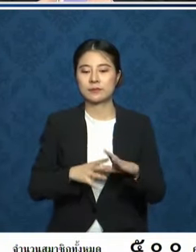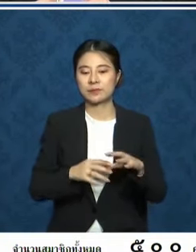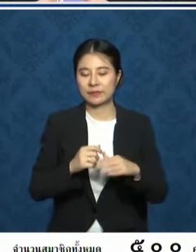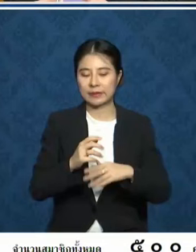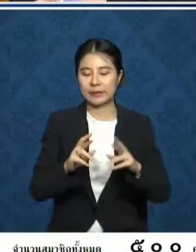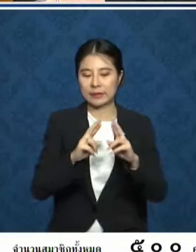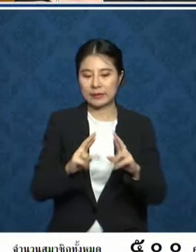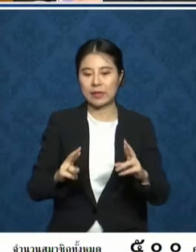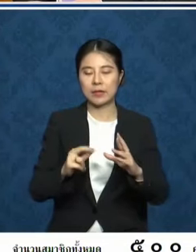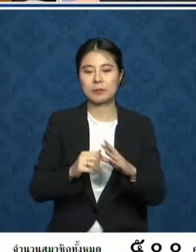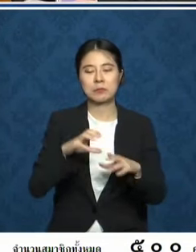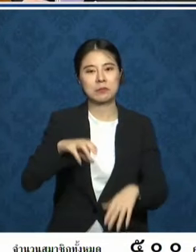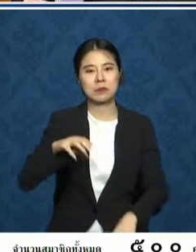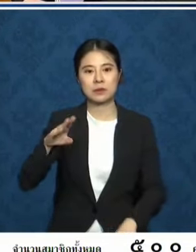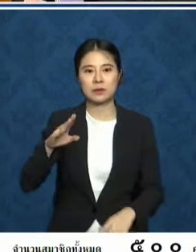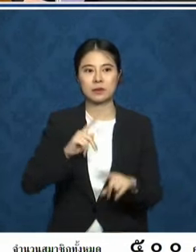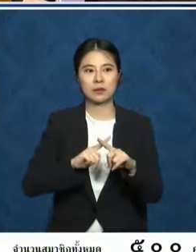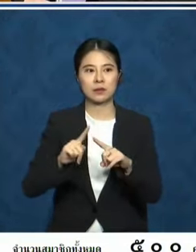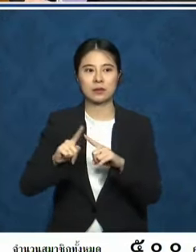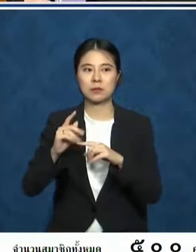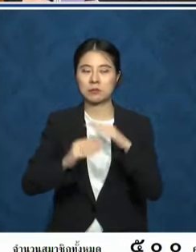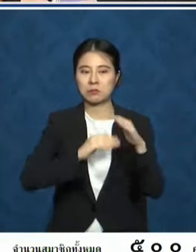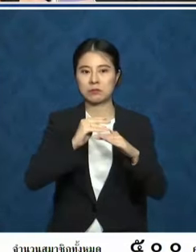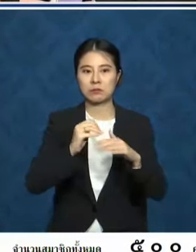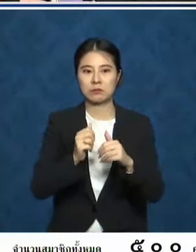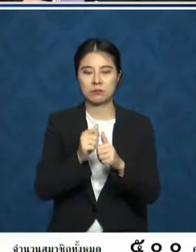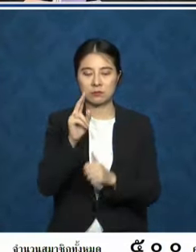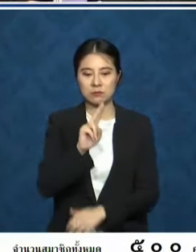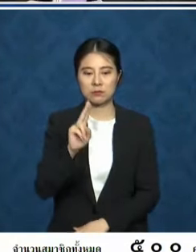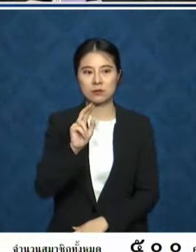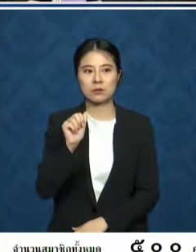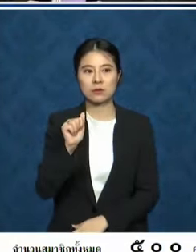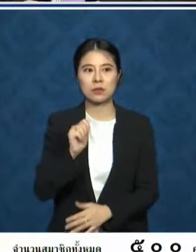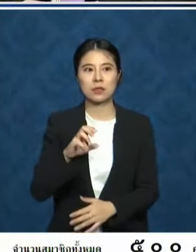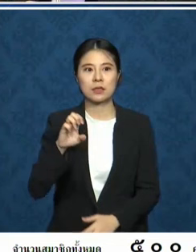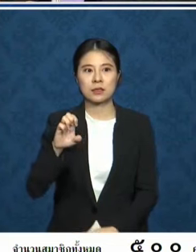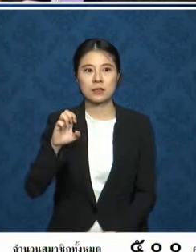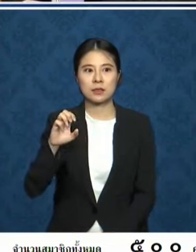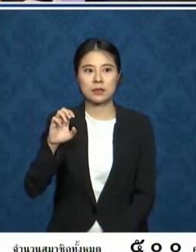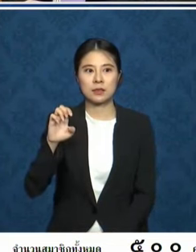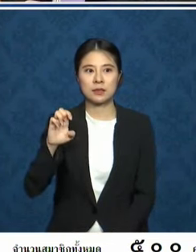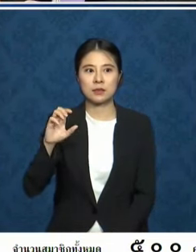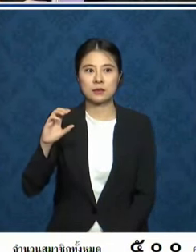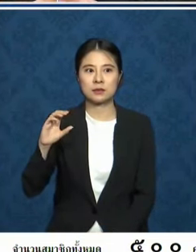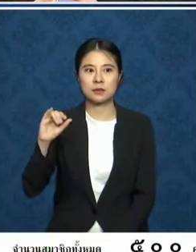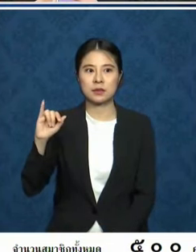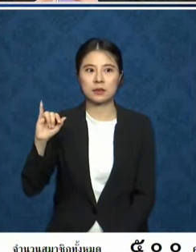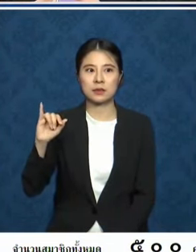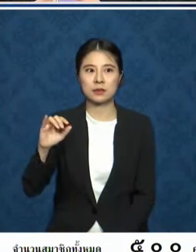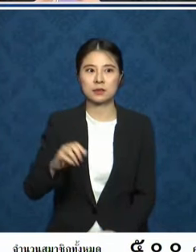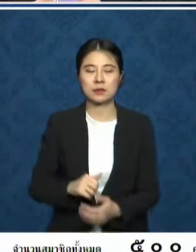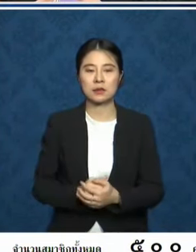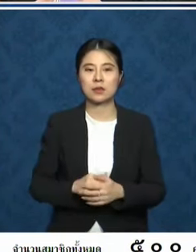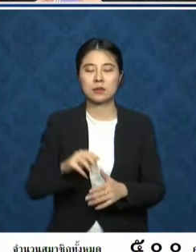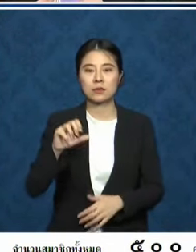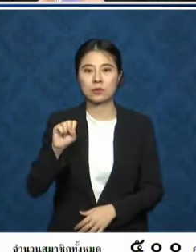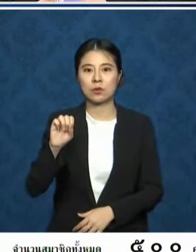เป็รปปทำมากขึ้นไปต่อเลยครับในเรื่องของ ECIี่เกินไปเมื่อคู่สวัสเทช.เป็หนวยงานห